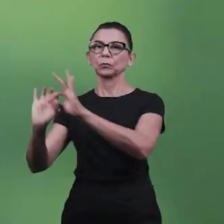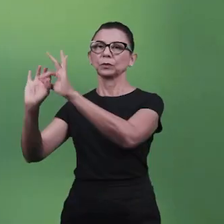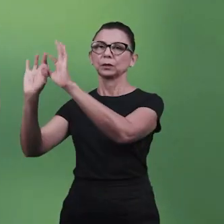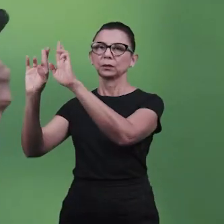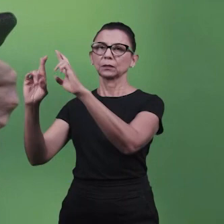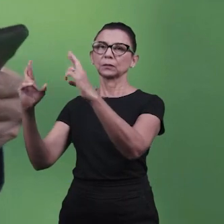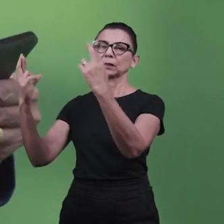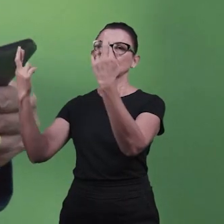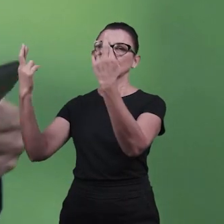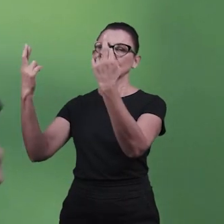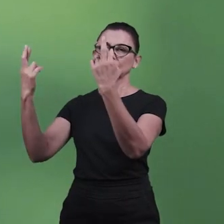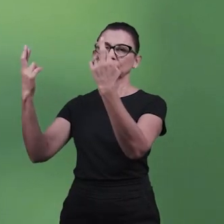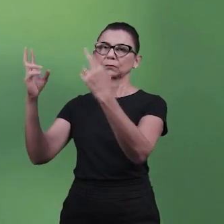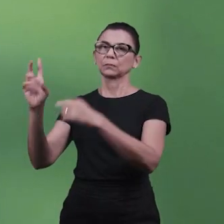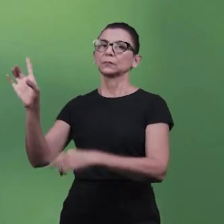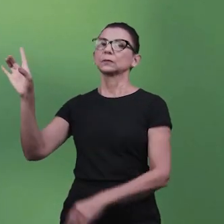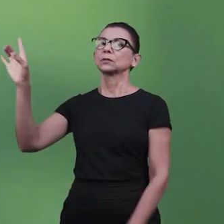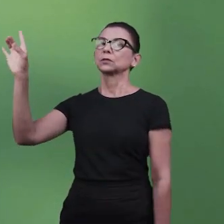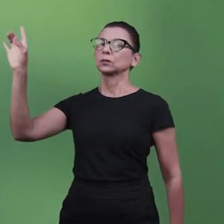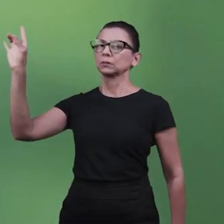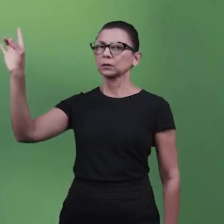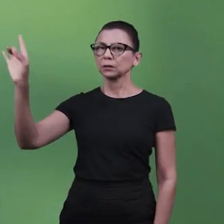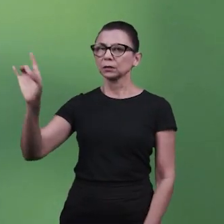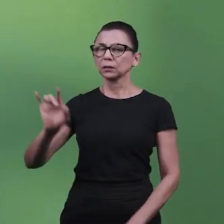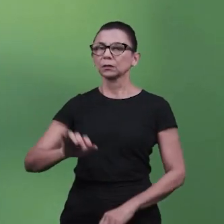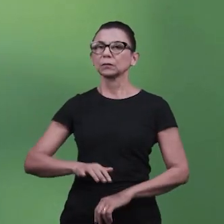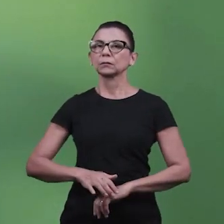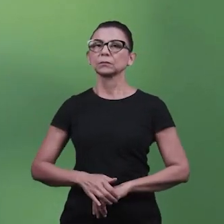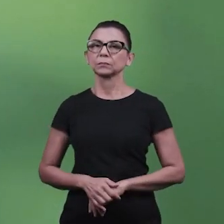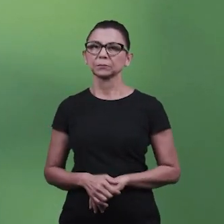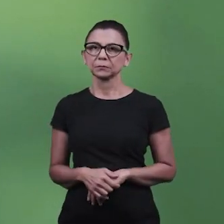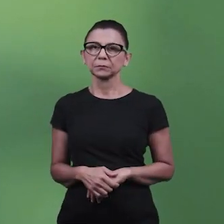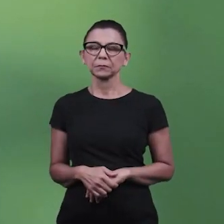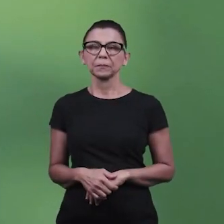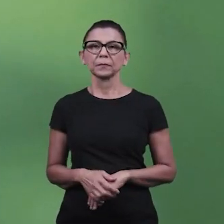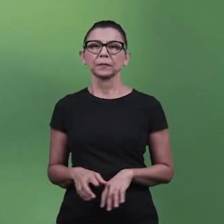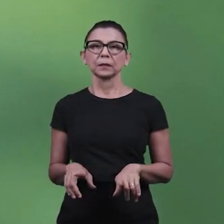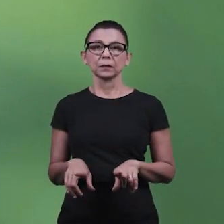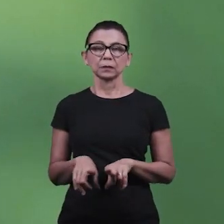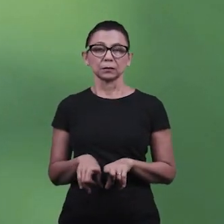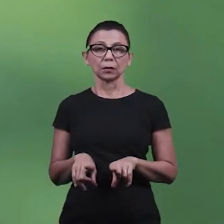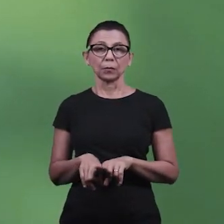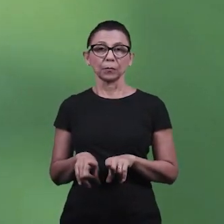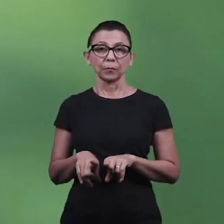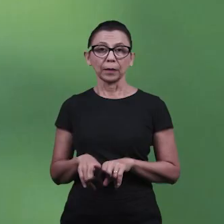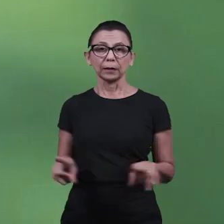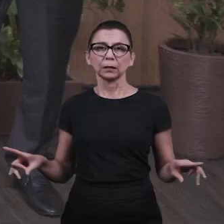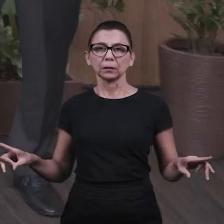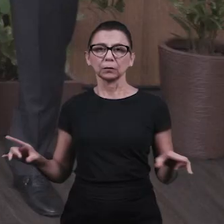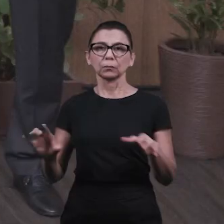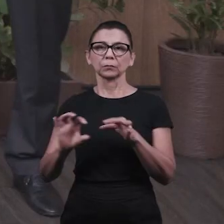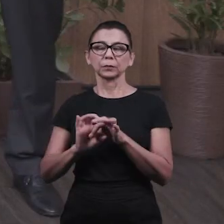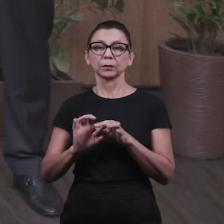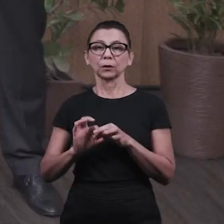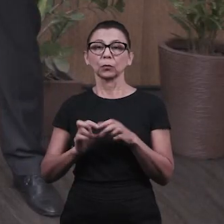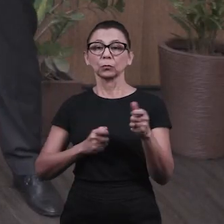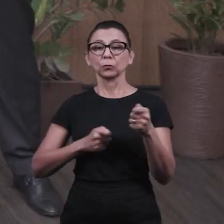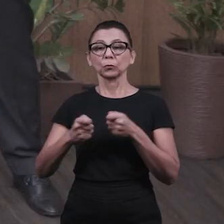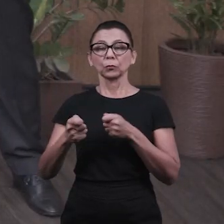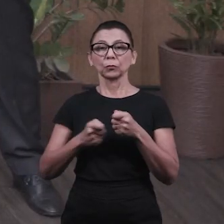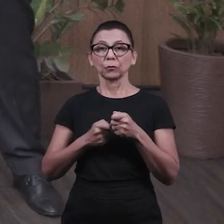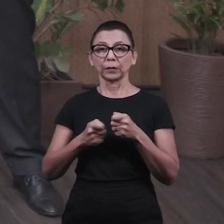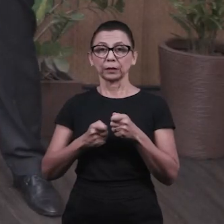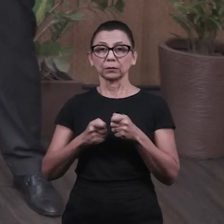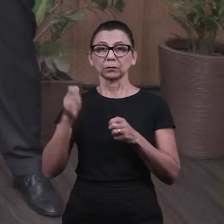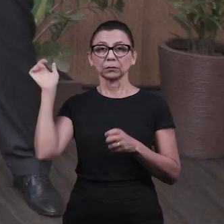Et moins encore du gouvernement du Saint-Esprit dans sa vie. Le Seigneur Jésus a montré dans